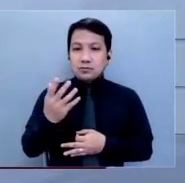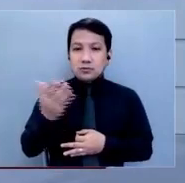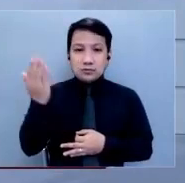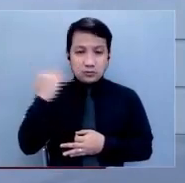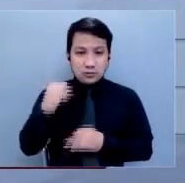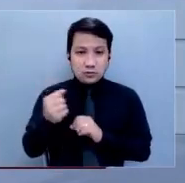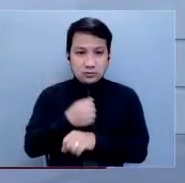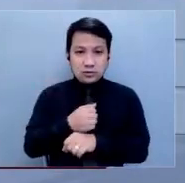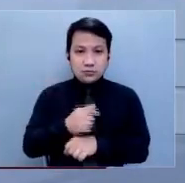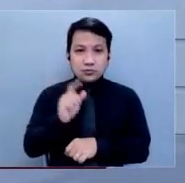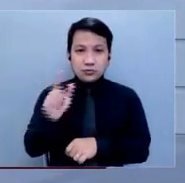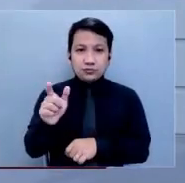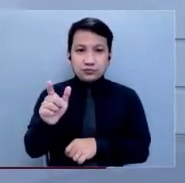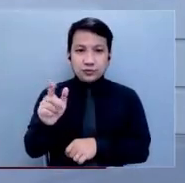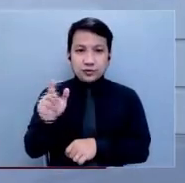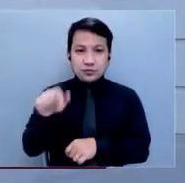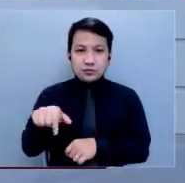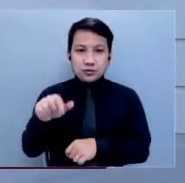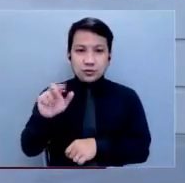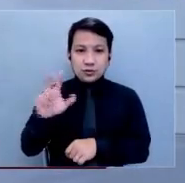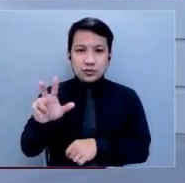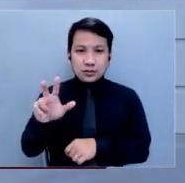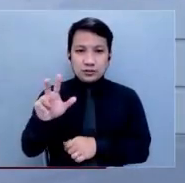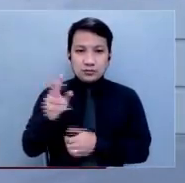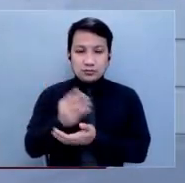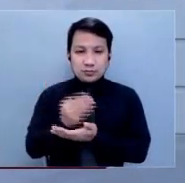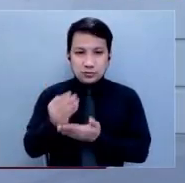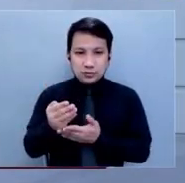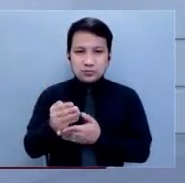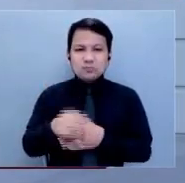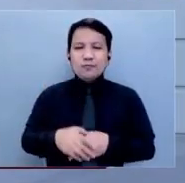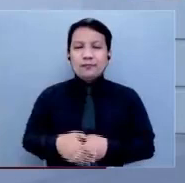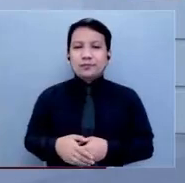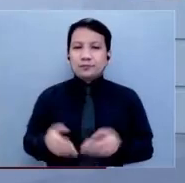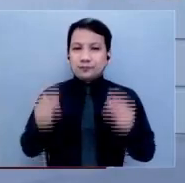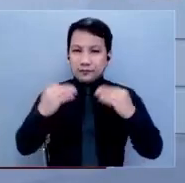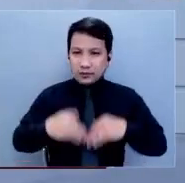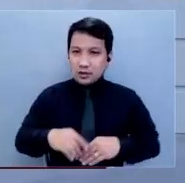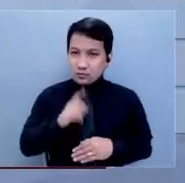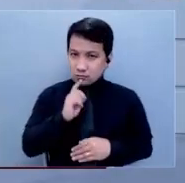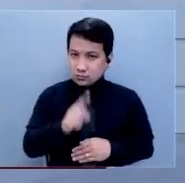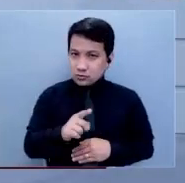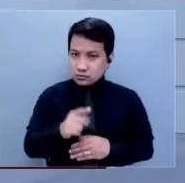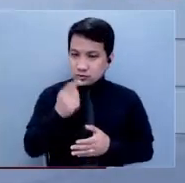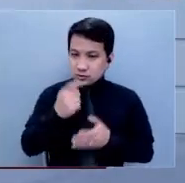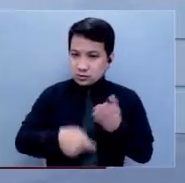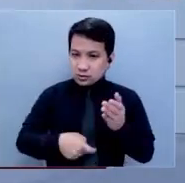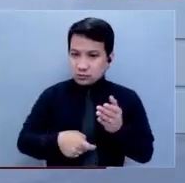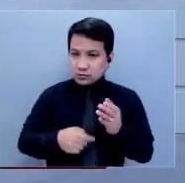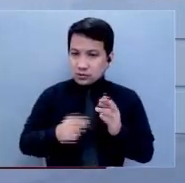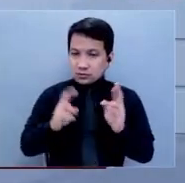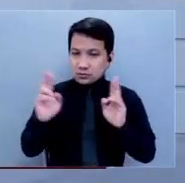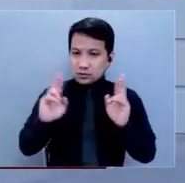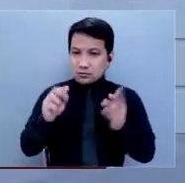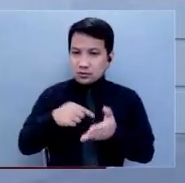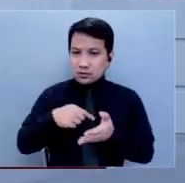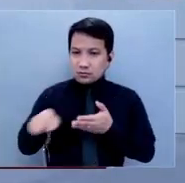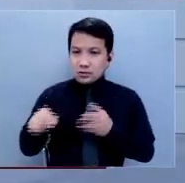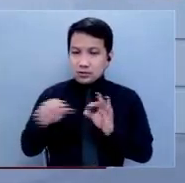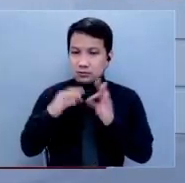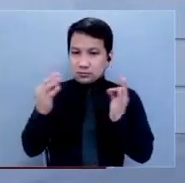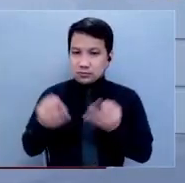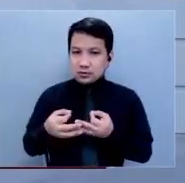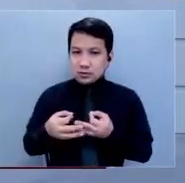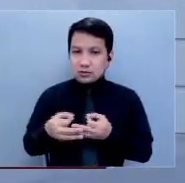ng 23.3 billion pesos. Yan daw ang buwis na dapat bayar ng pamilya Marcos para sa kanilang